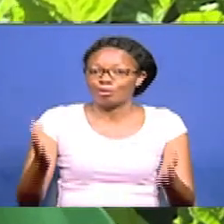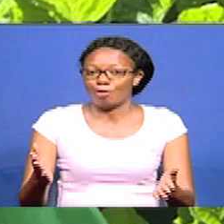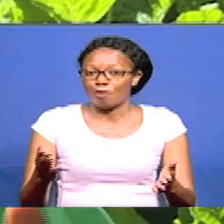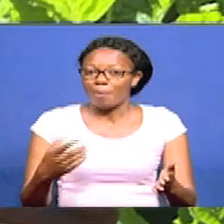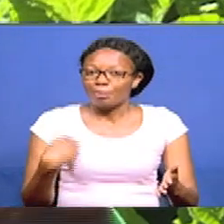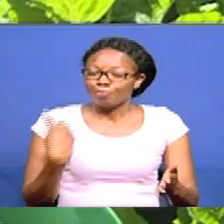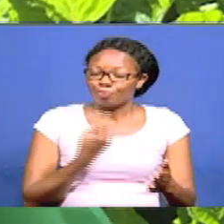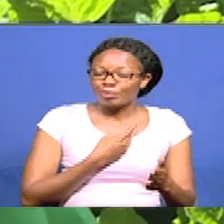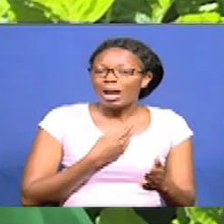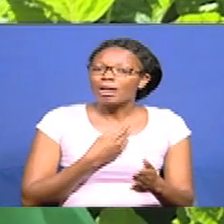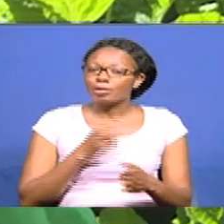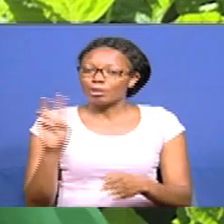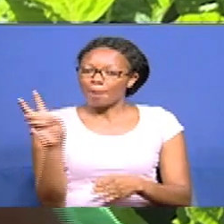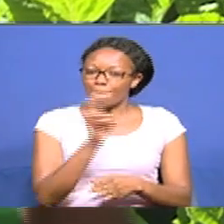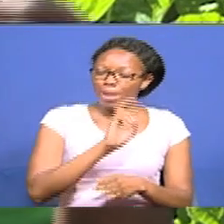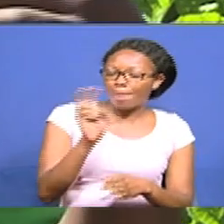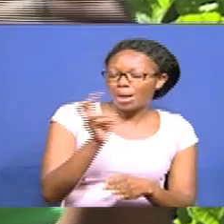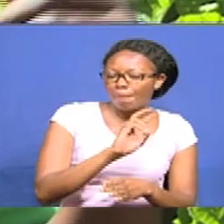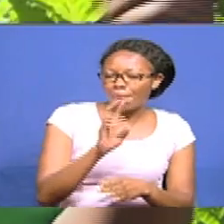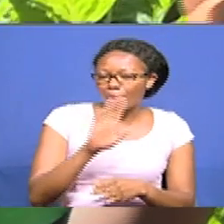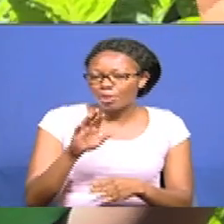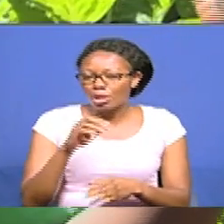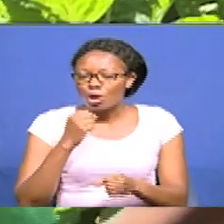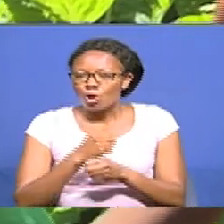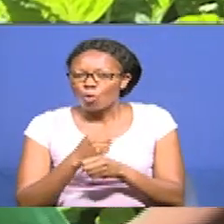huwa tunawafuatilizia na tunawapea,